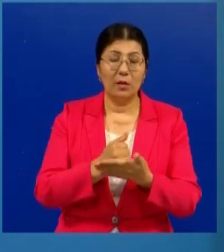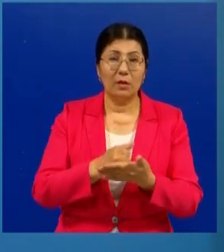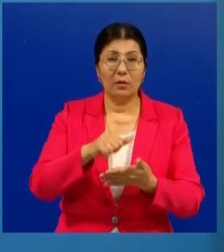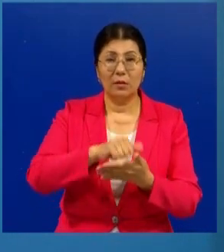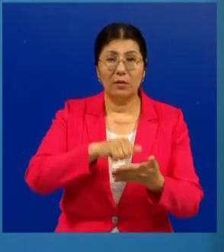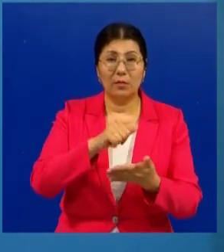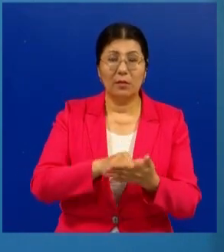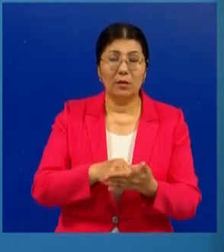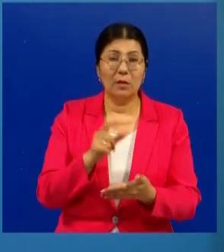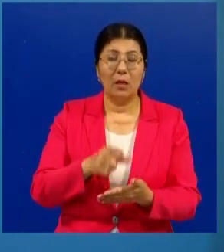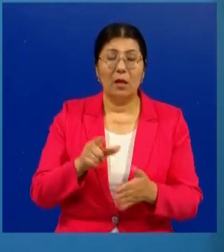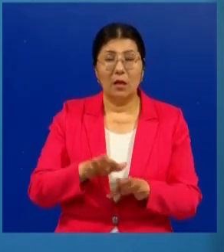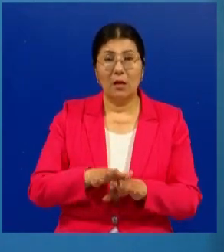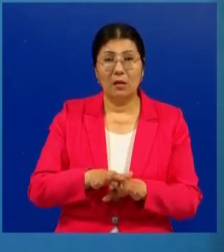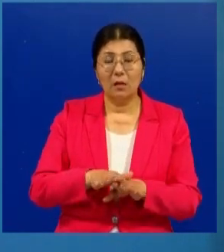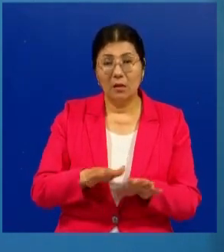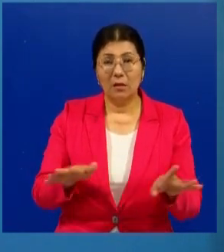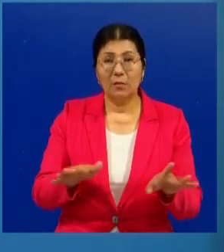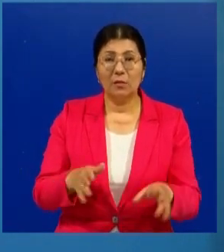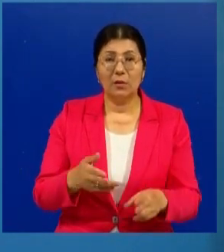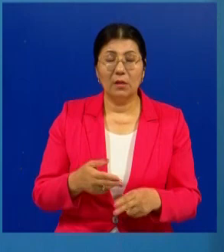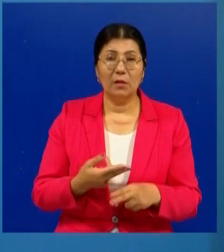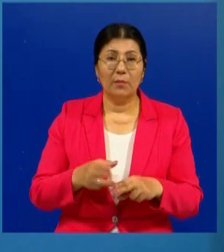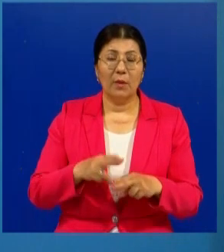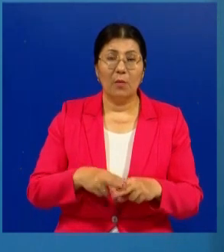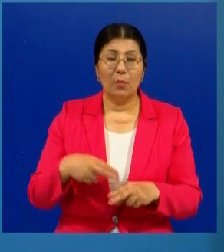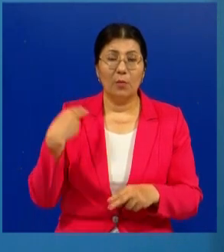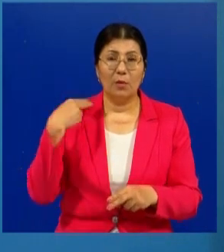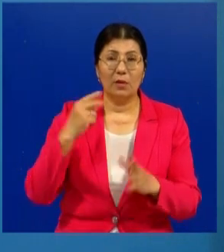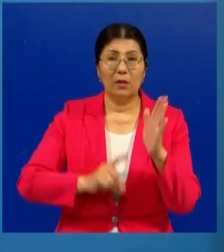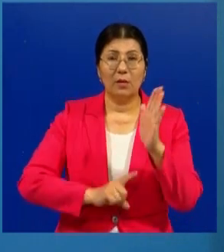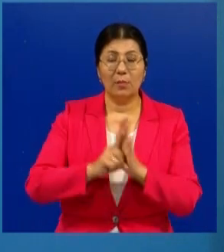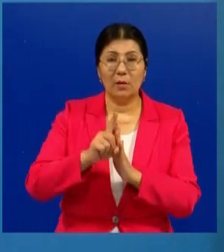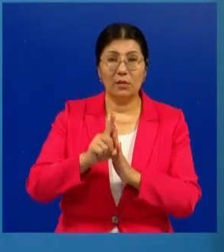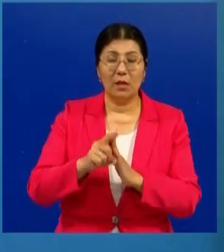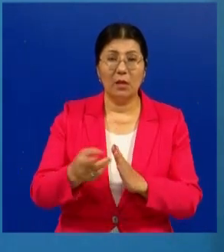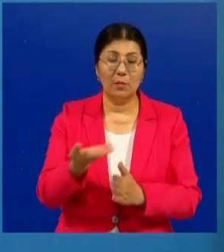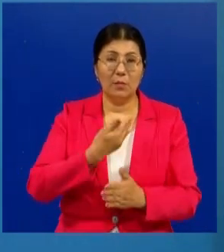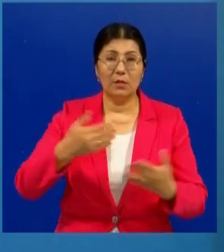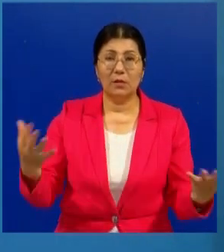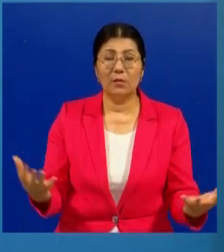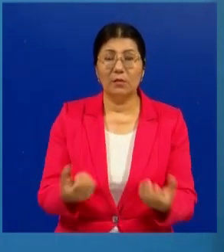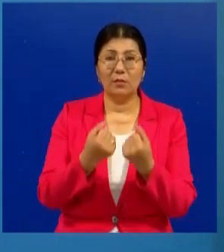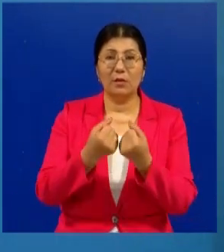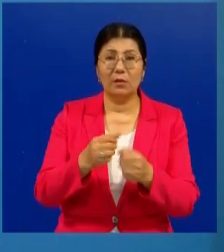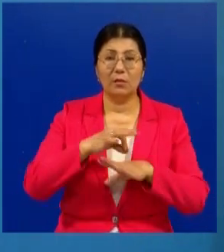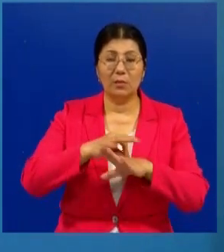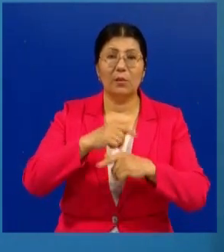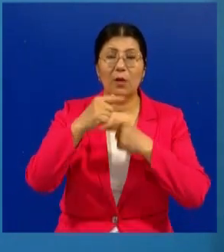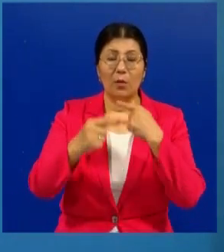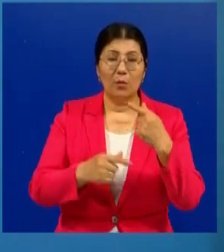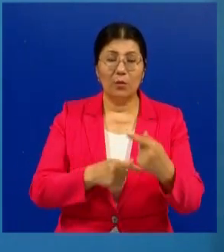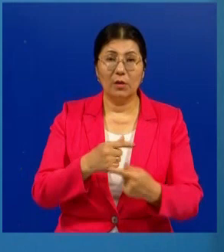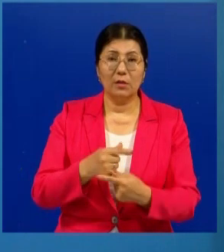халыққа таратылып жатыр. Сондықтан да бұл президенттің бастаған бастамасын біз қолдап әрмен қарай жүргізіп жатырмыз, және ол болашақта да